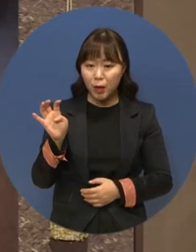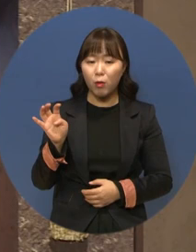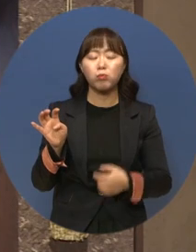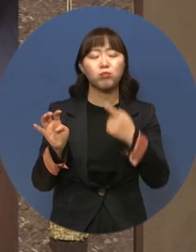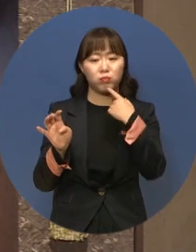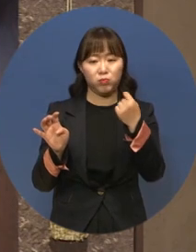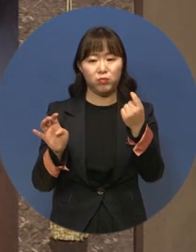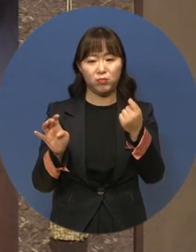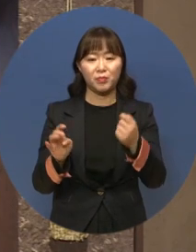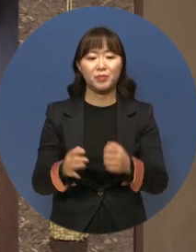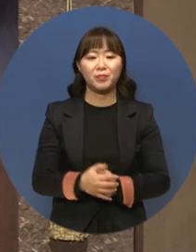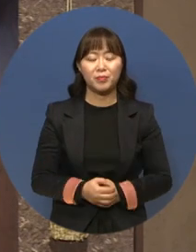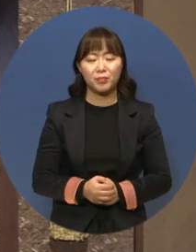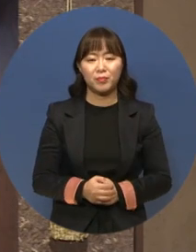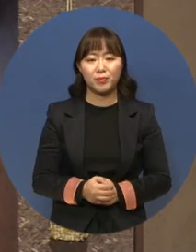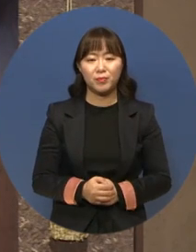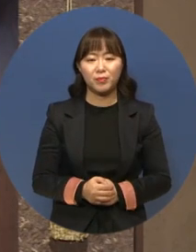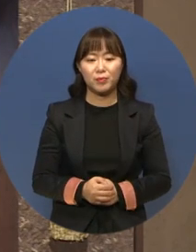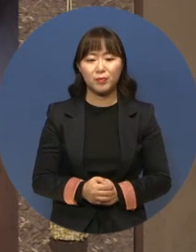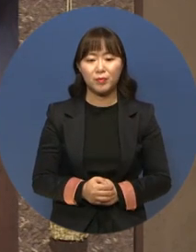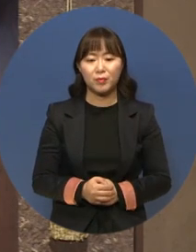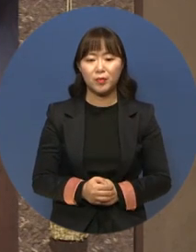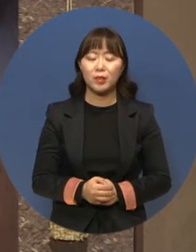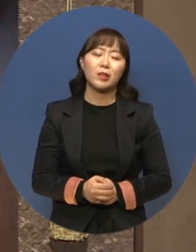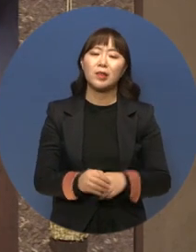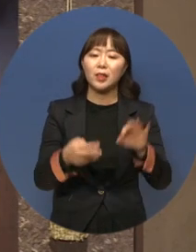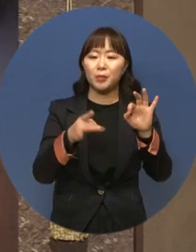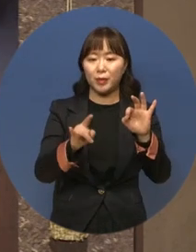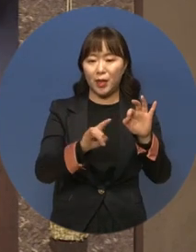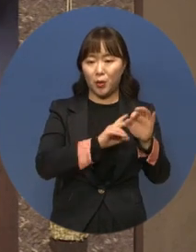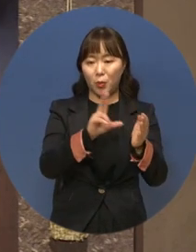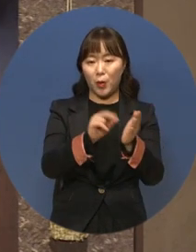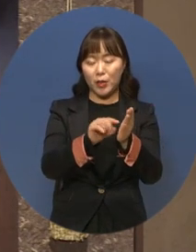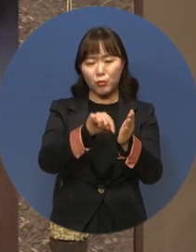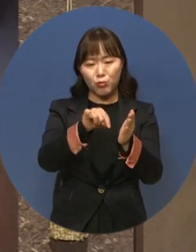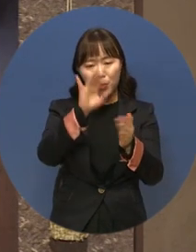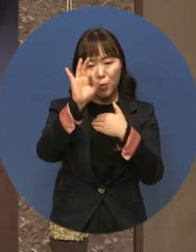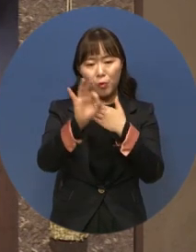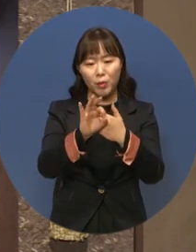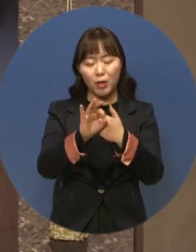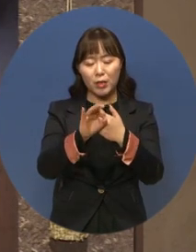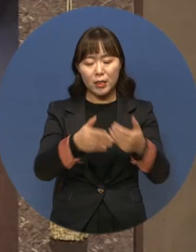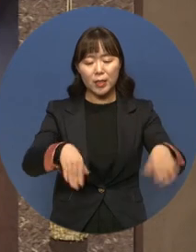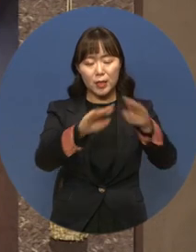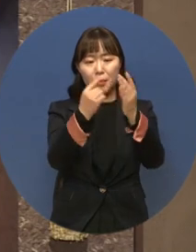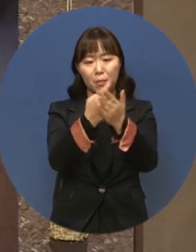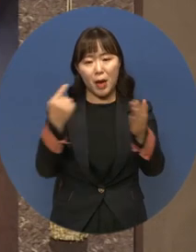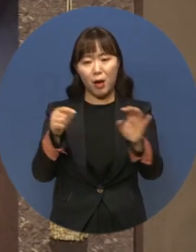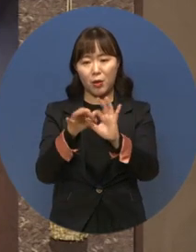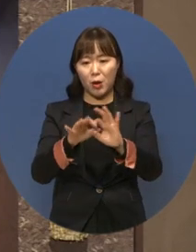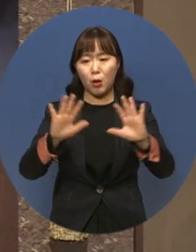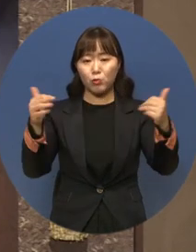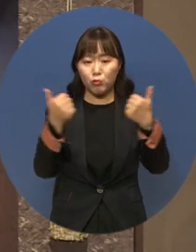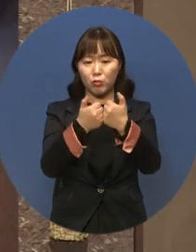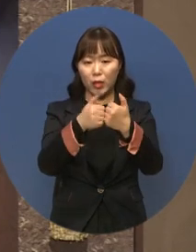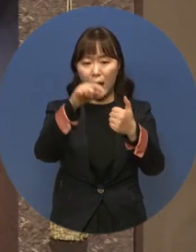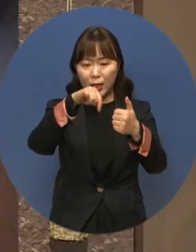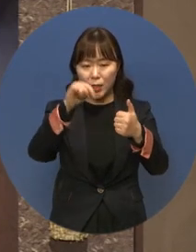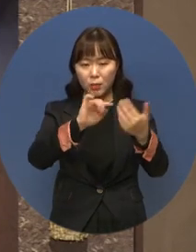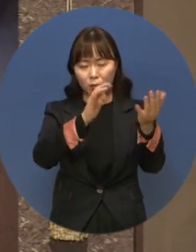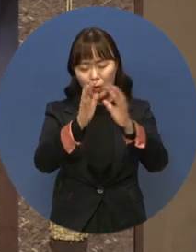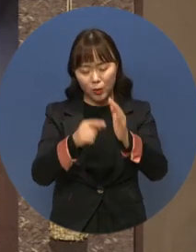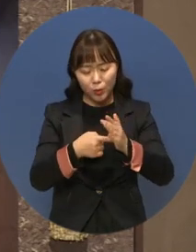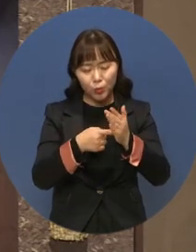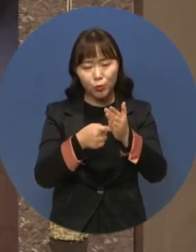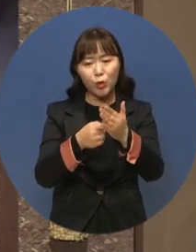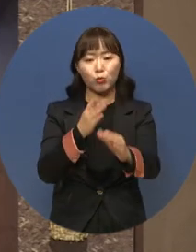네, 그렇죠. 그래서 뭐 거기에 이제 10대 과제들 중에 뭐 탈시설은 지금 국회에서 계속 논의하고